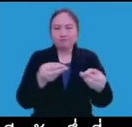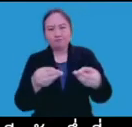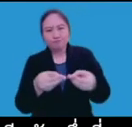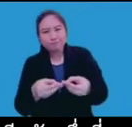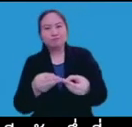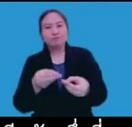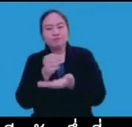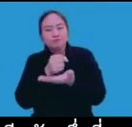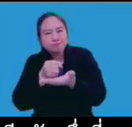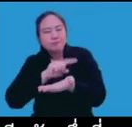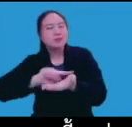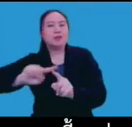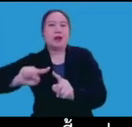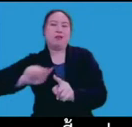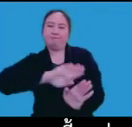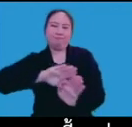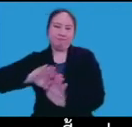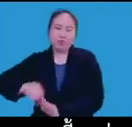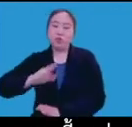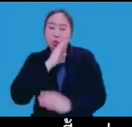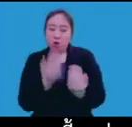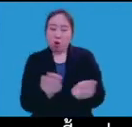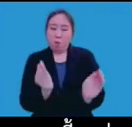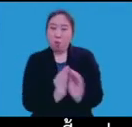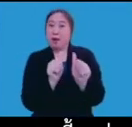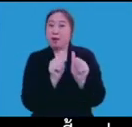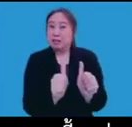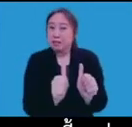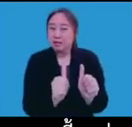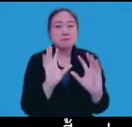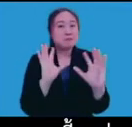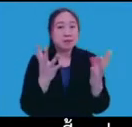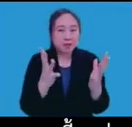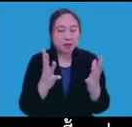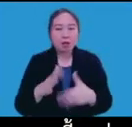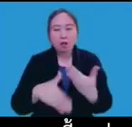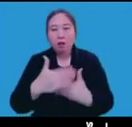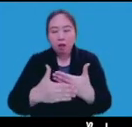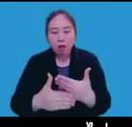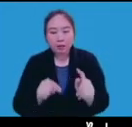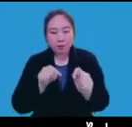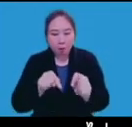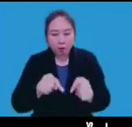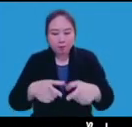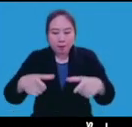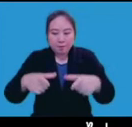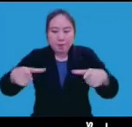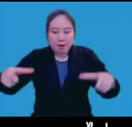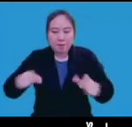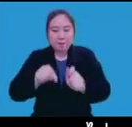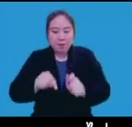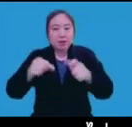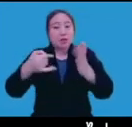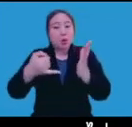ถ้าเกิดเราไม่ตั้งต้นจากครัวเรือนที่ดีเราก็จะไม่สามารถไปสู่ตำบลอำเภอหรือจังหวัด